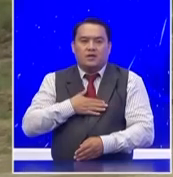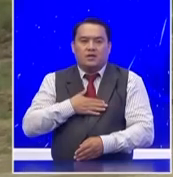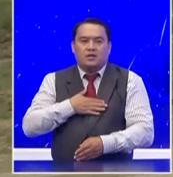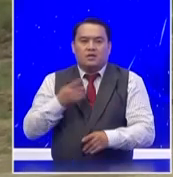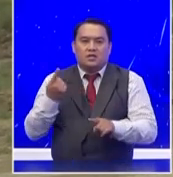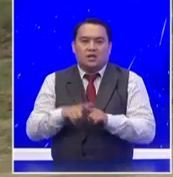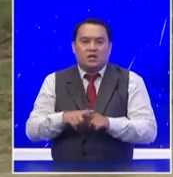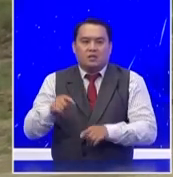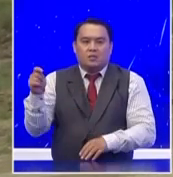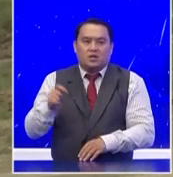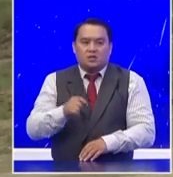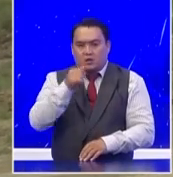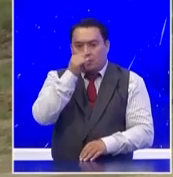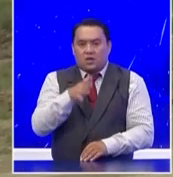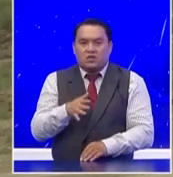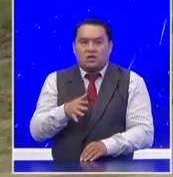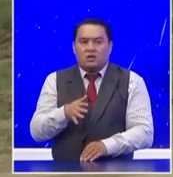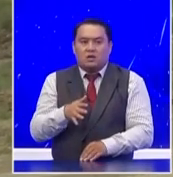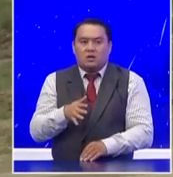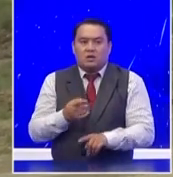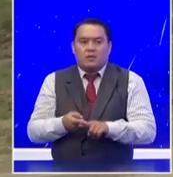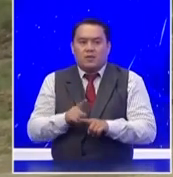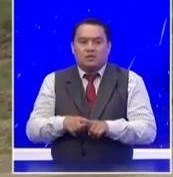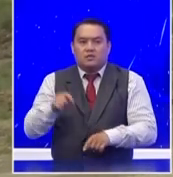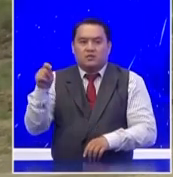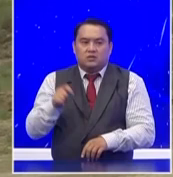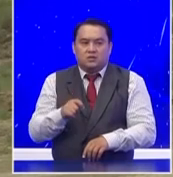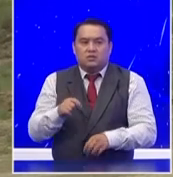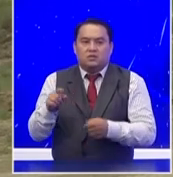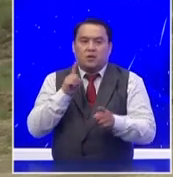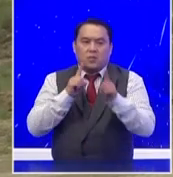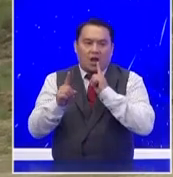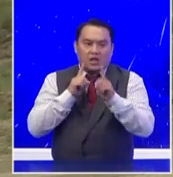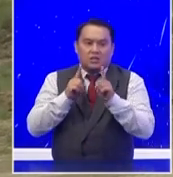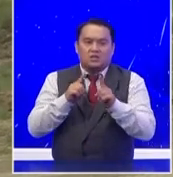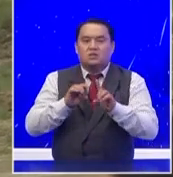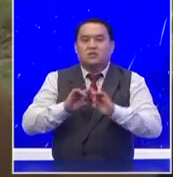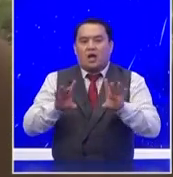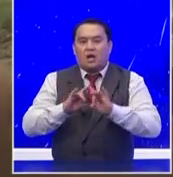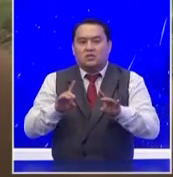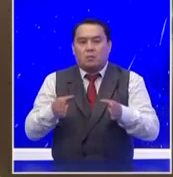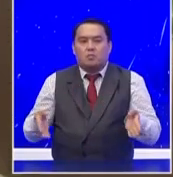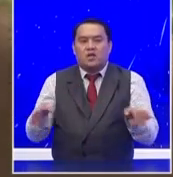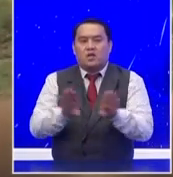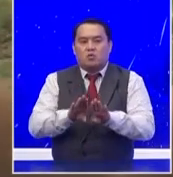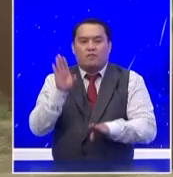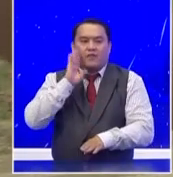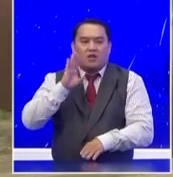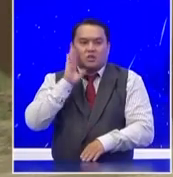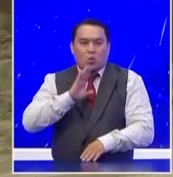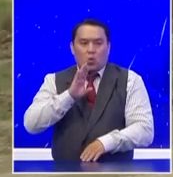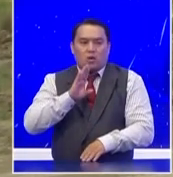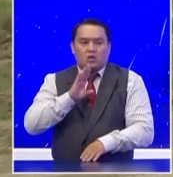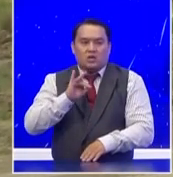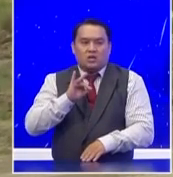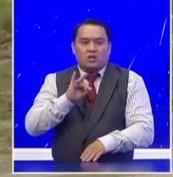одна техника не прошла бы. Вот. Поэтому мы сделали это собрание, сказали, что мы перекрываем воду лоткового,